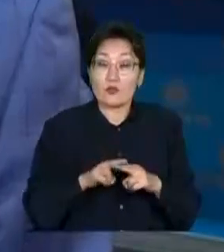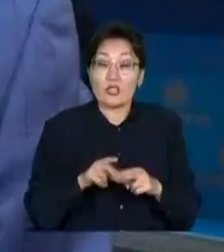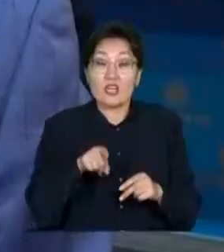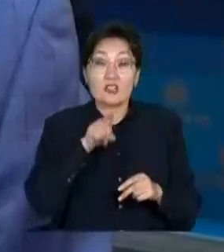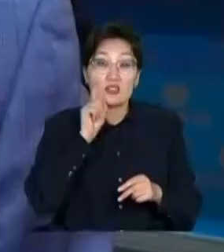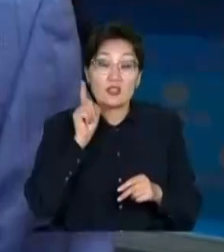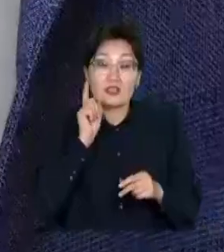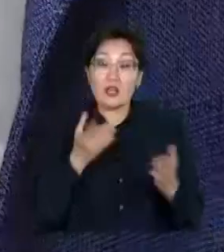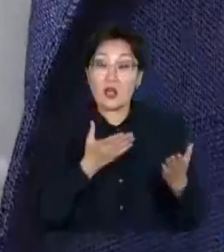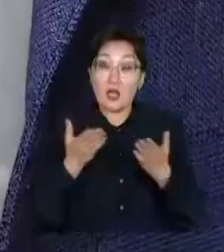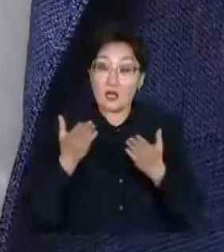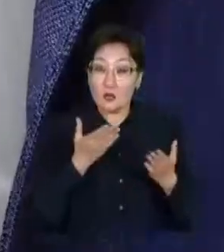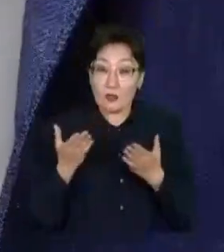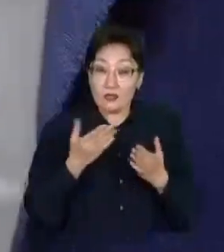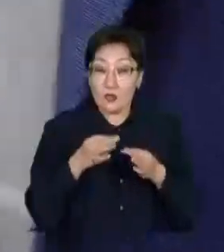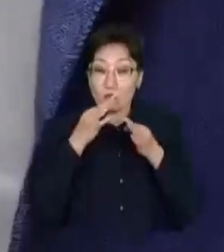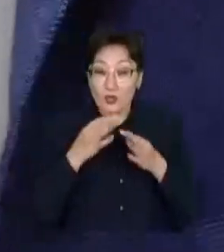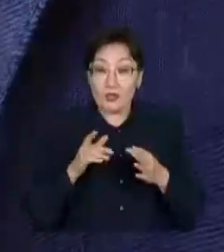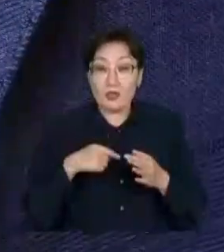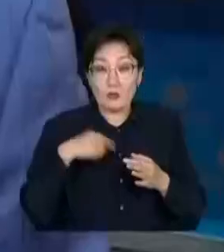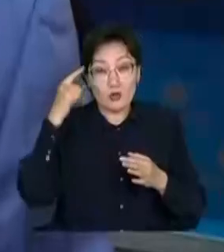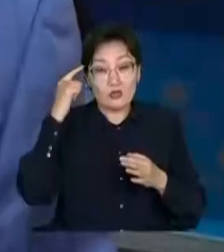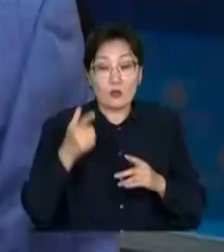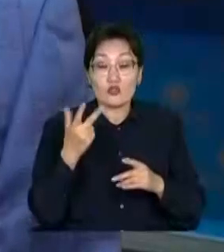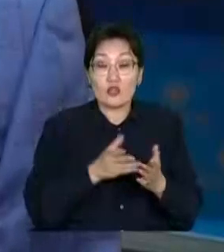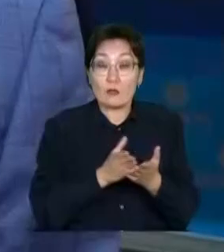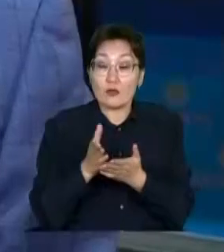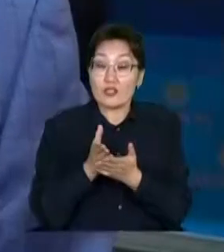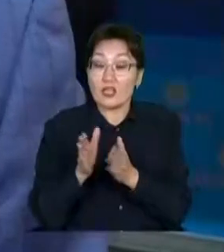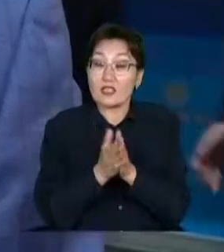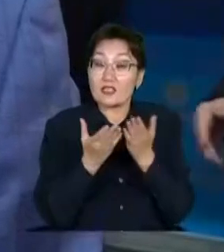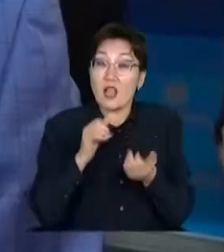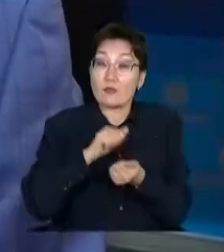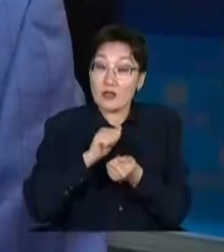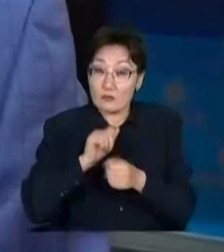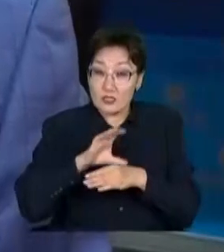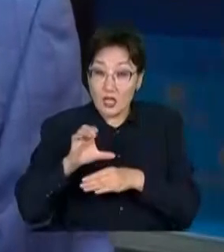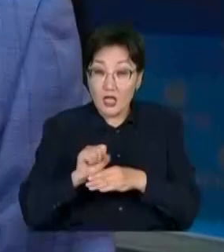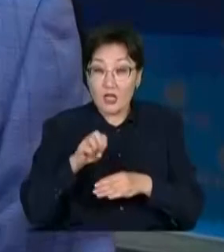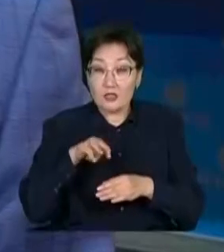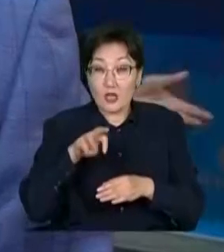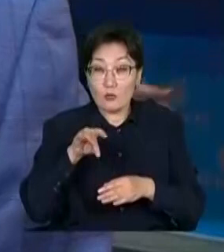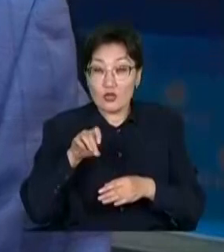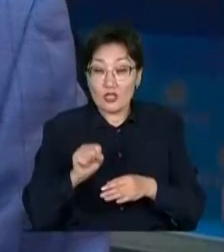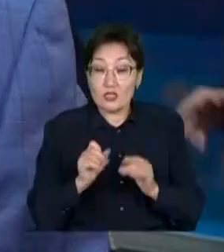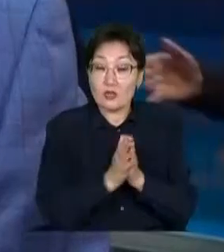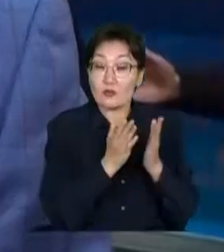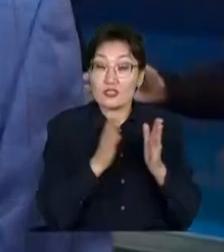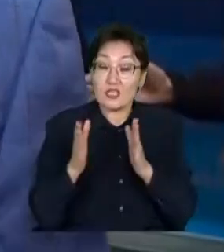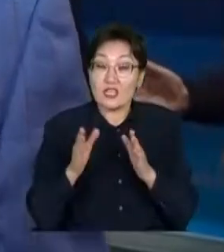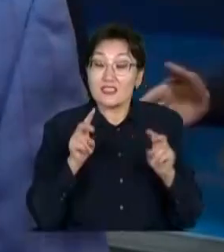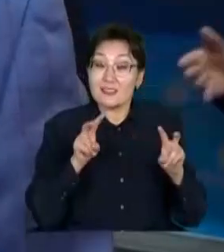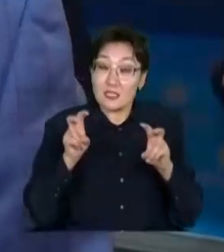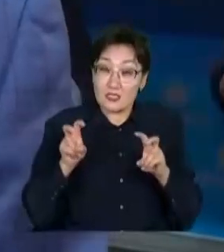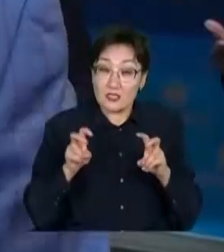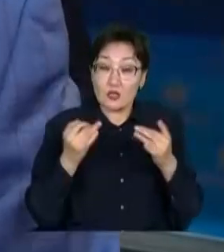жастардың, оқырмандардың көңілінен шығатын сөзсіз. Біз негізінен үш бағытта кітап шығарамыз. Біріншісі Атамұра кітапханасы деген серия.